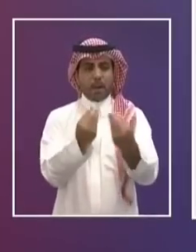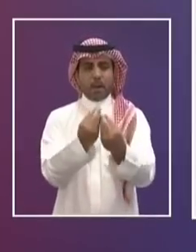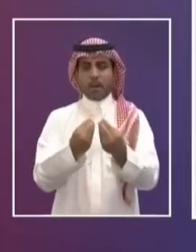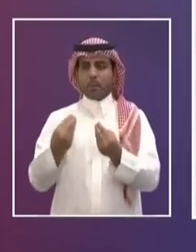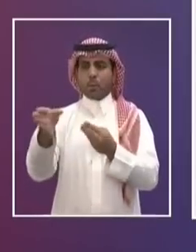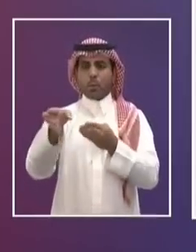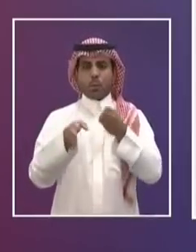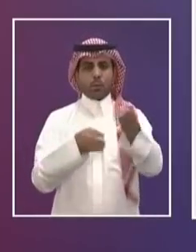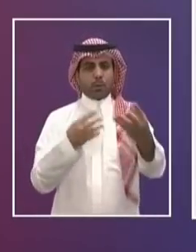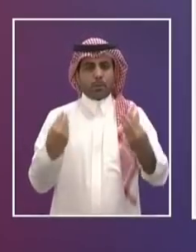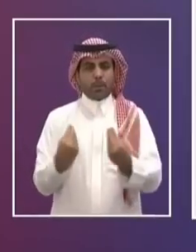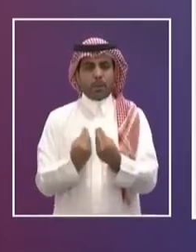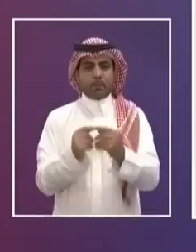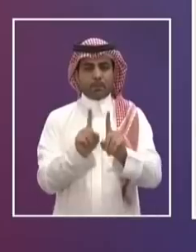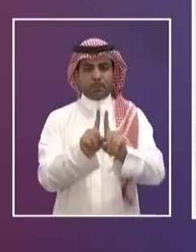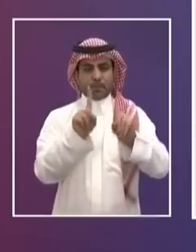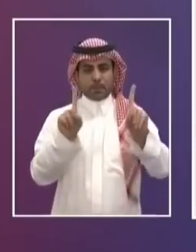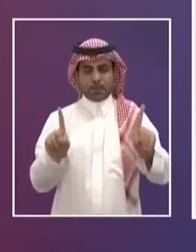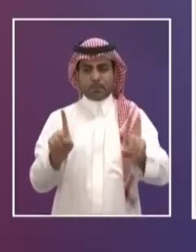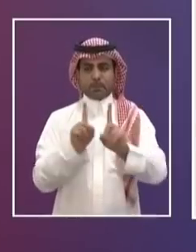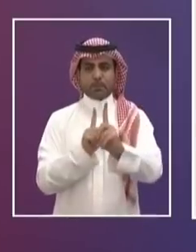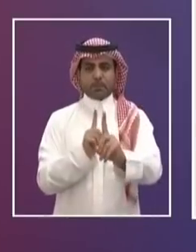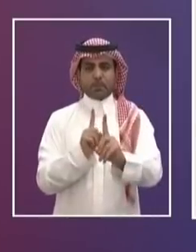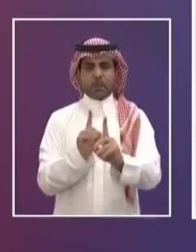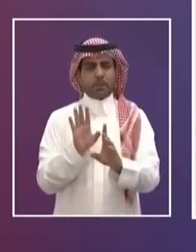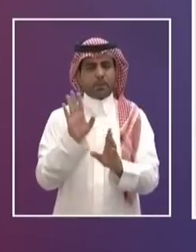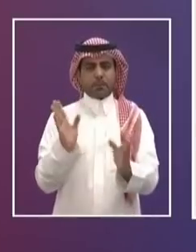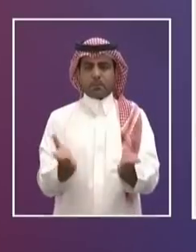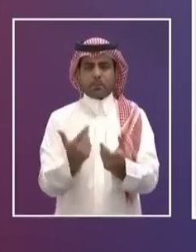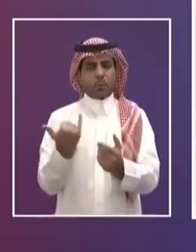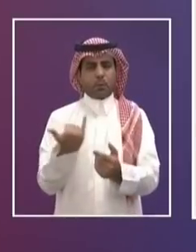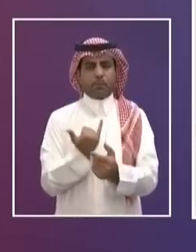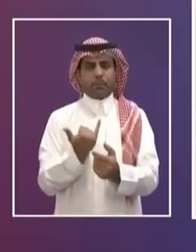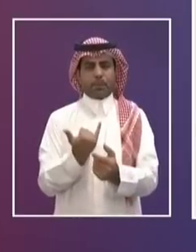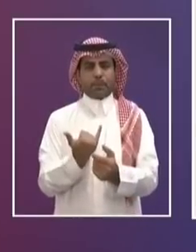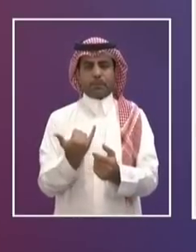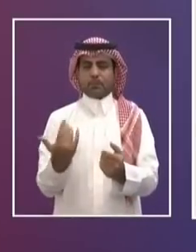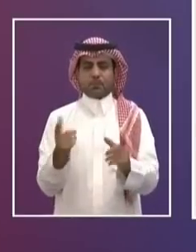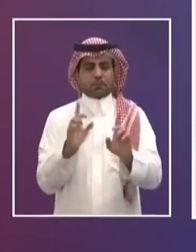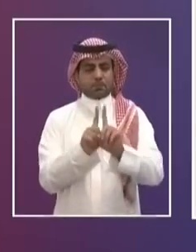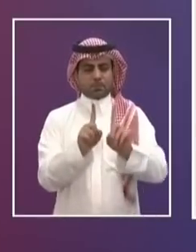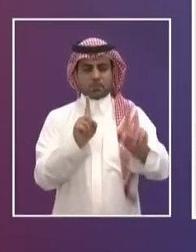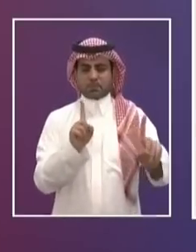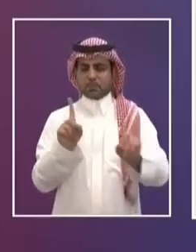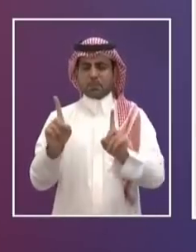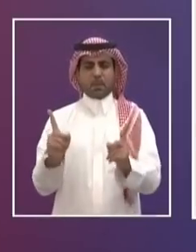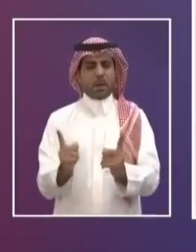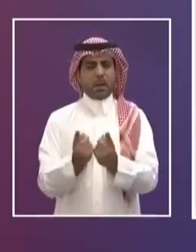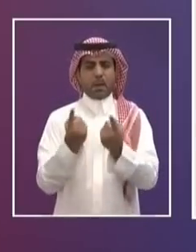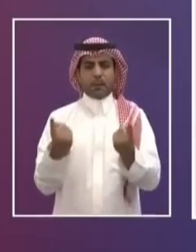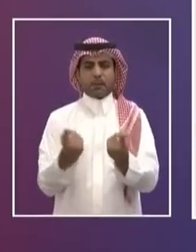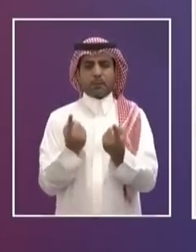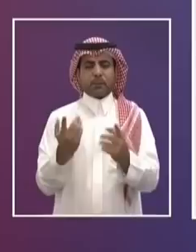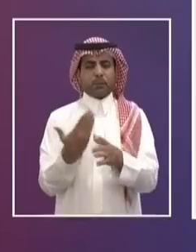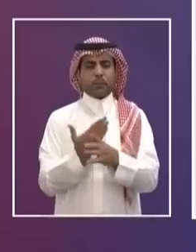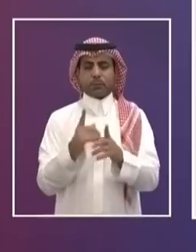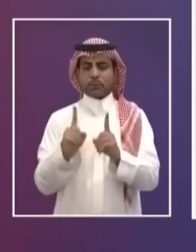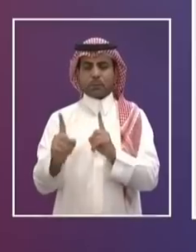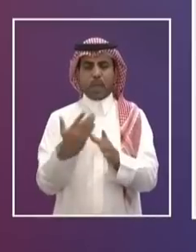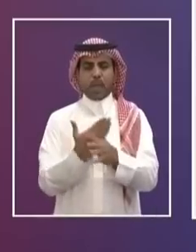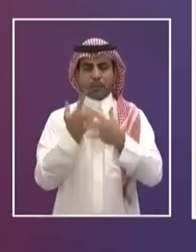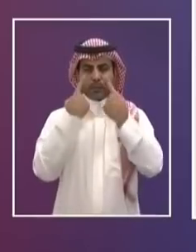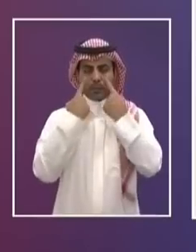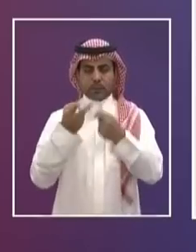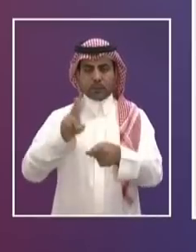المجتمع بالتباعد الاجتماعي أمر عادي جدا، ويمكن للمتعافين العودة لحياتهم